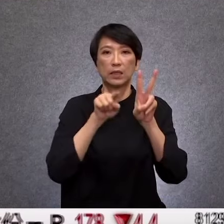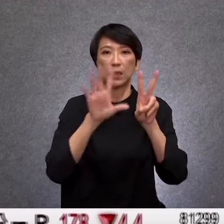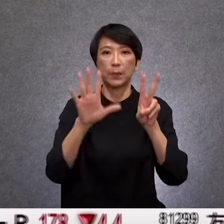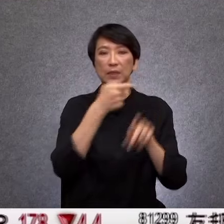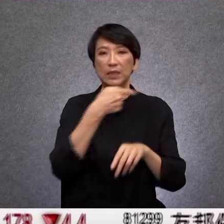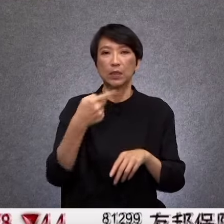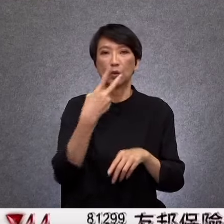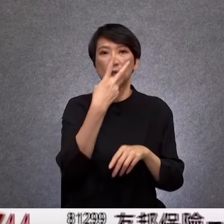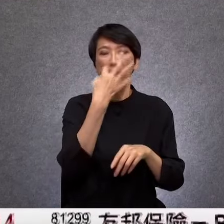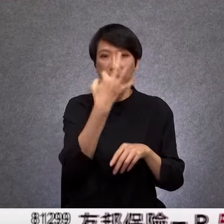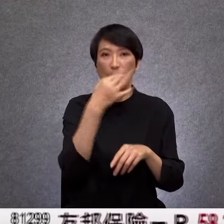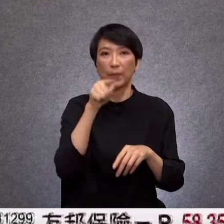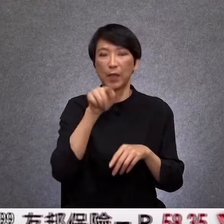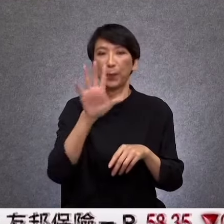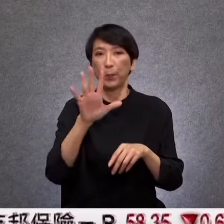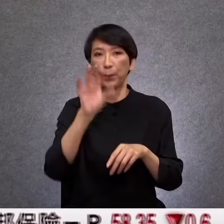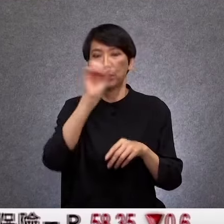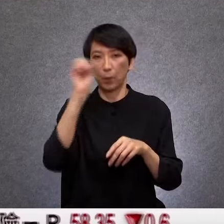係增長